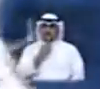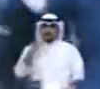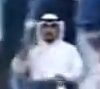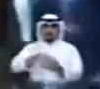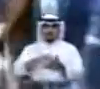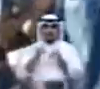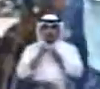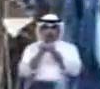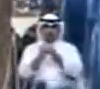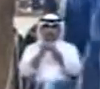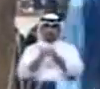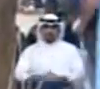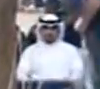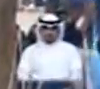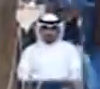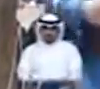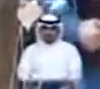الأولى.